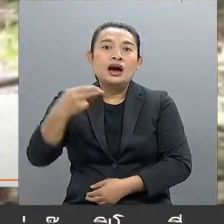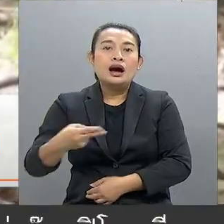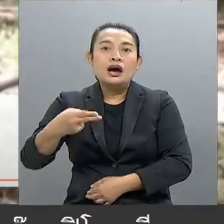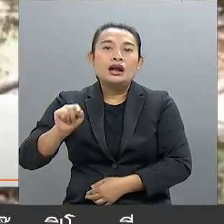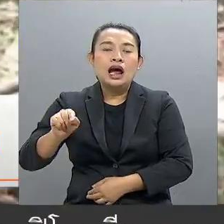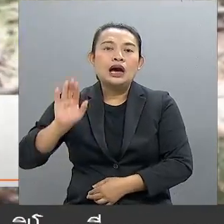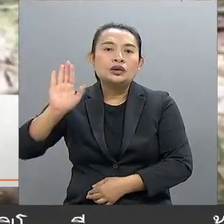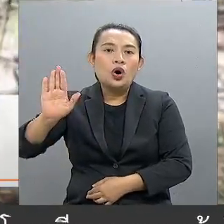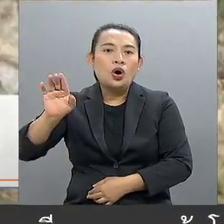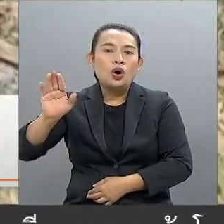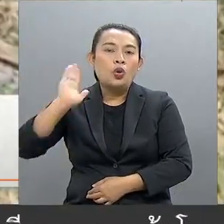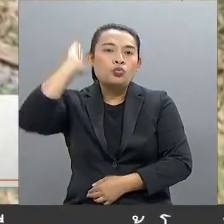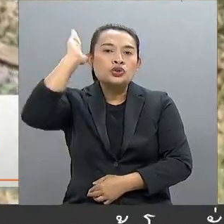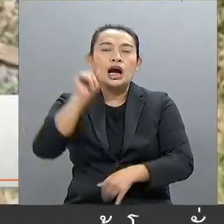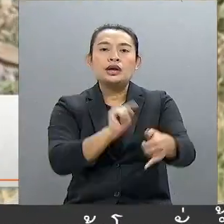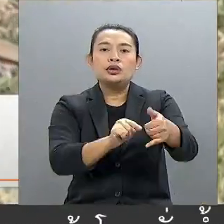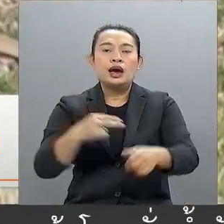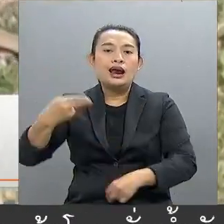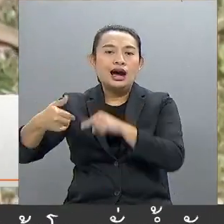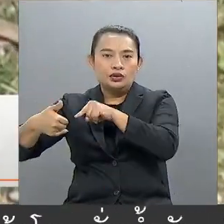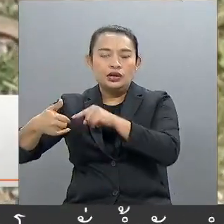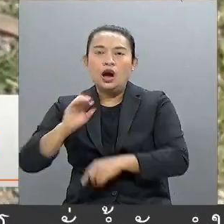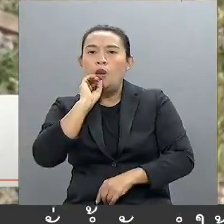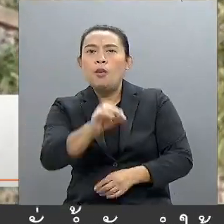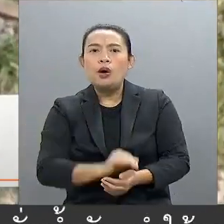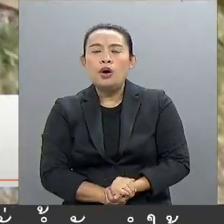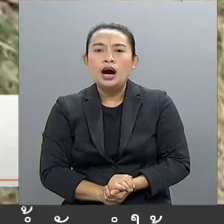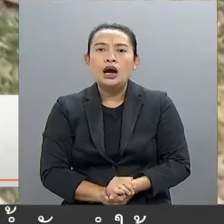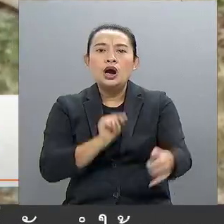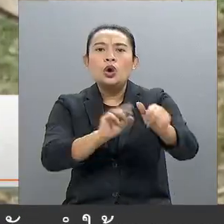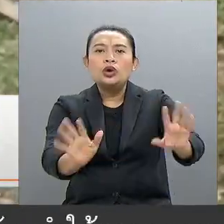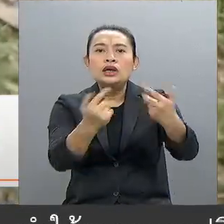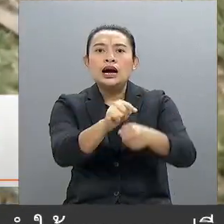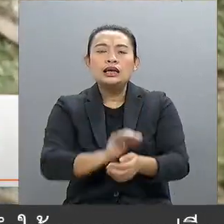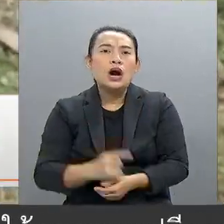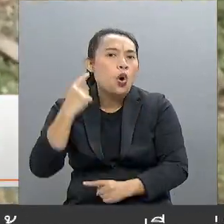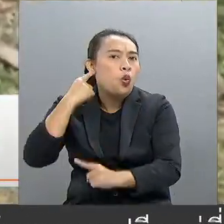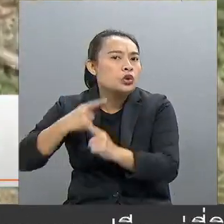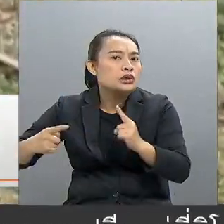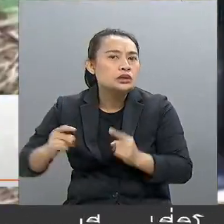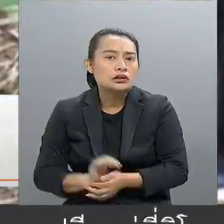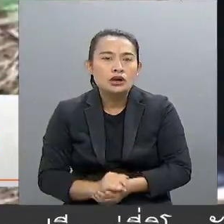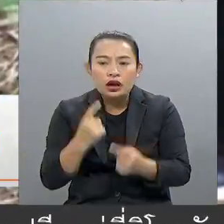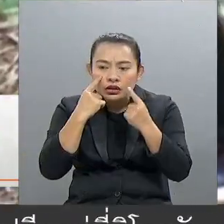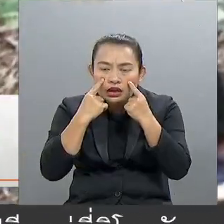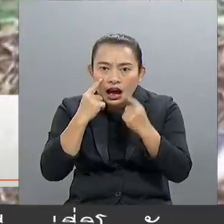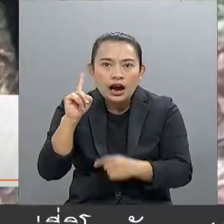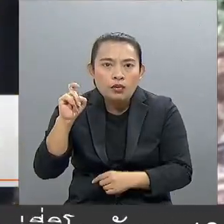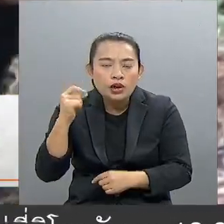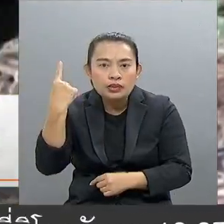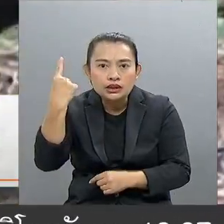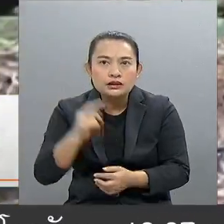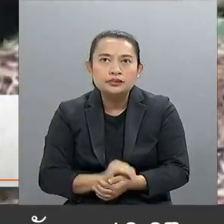อกว่านายบุญมีเนี่ยเขาไม่ค่อยสมประกอบเป็นคนหูตึงเสียตาไปหนึ่งข้างแต่นายบุญมี